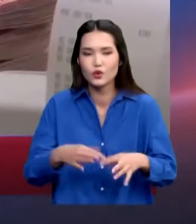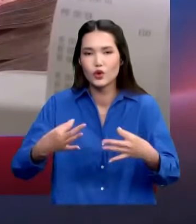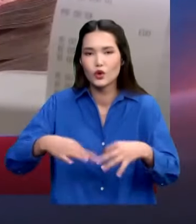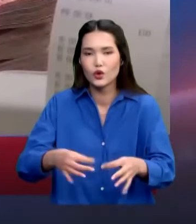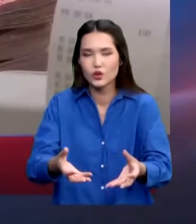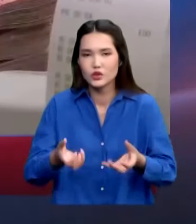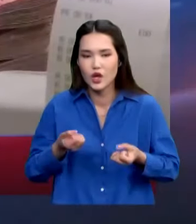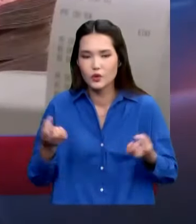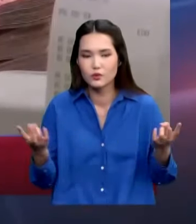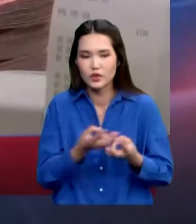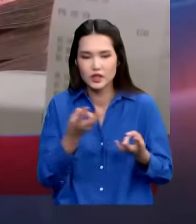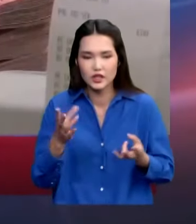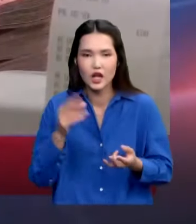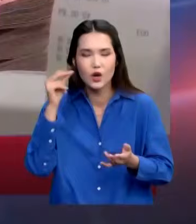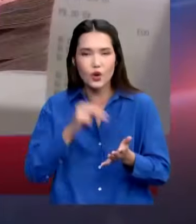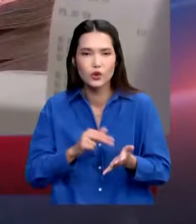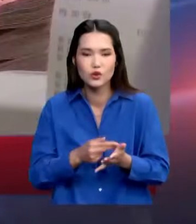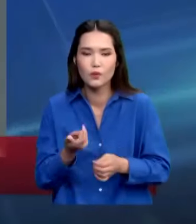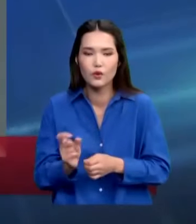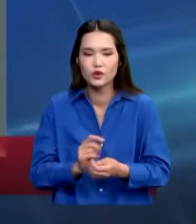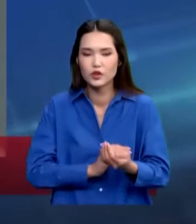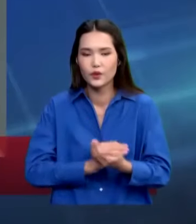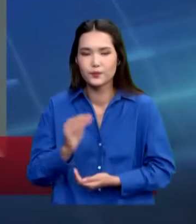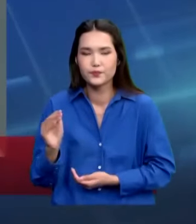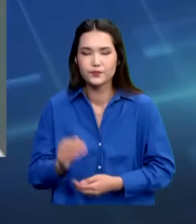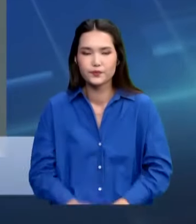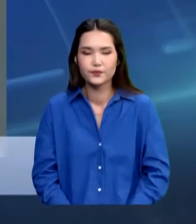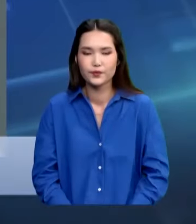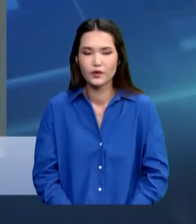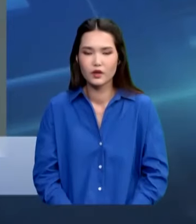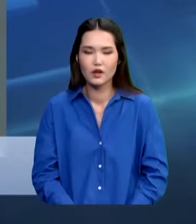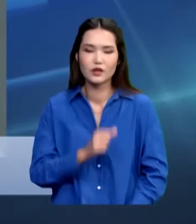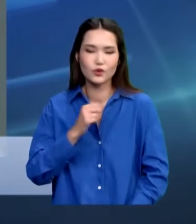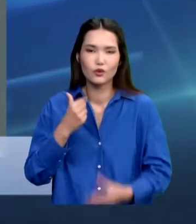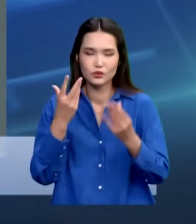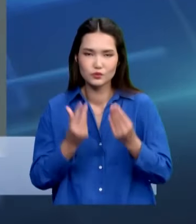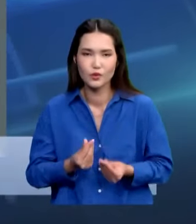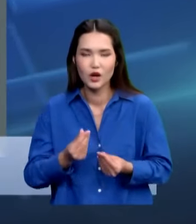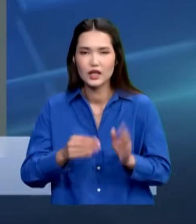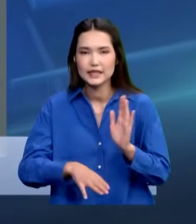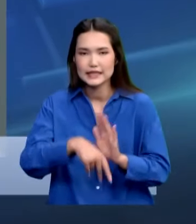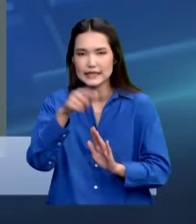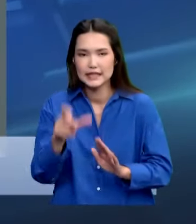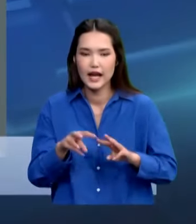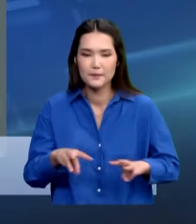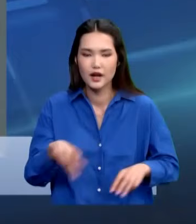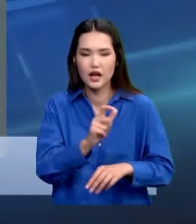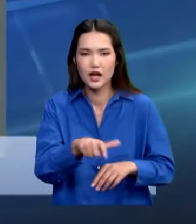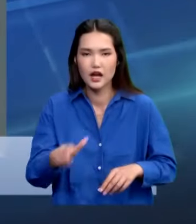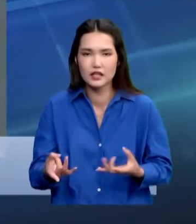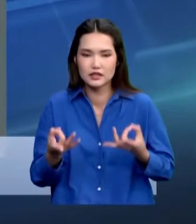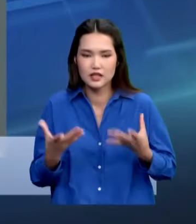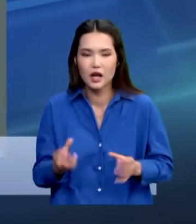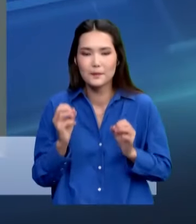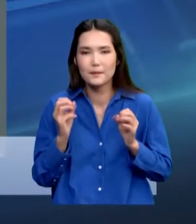алу керек сомма тым жоғары. Өз басым, біздің сенат депутаттары халық, қарапайым халық